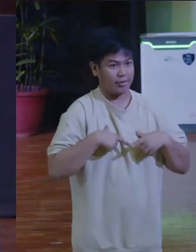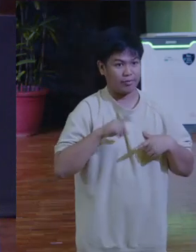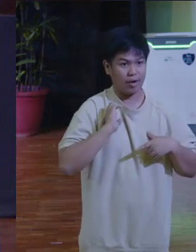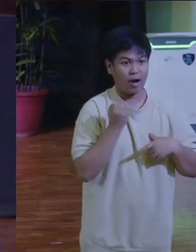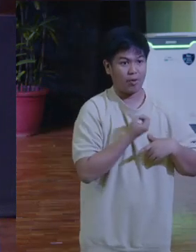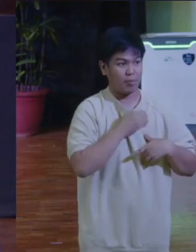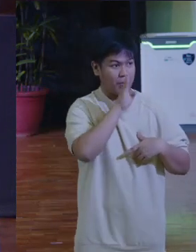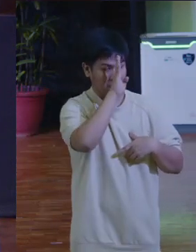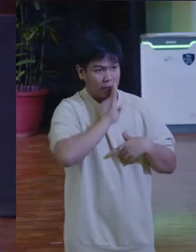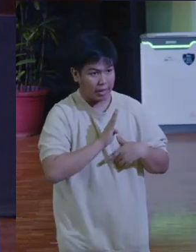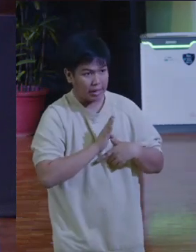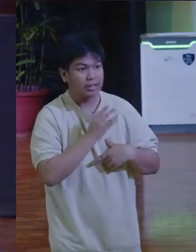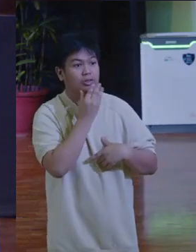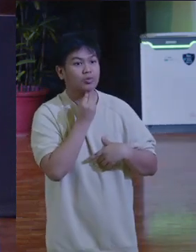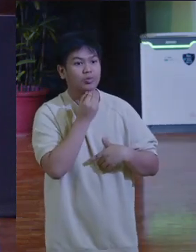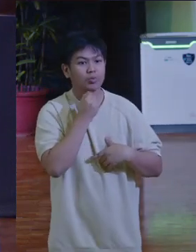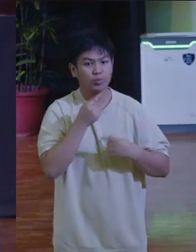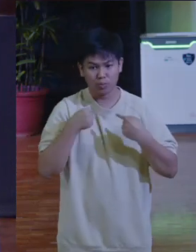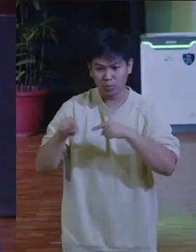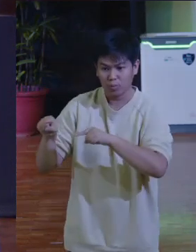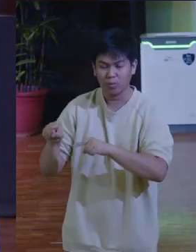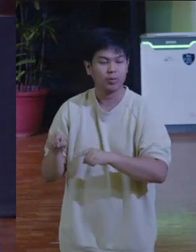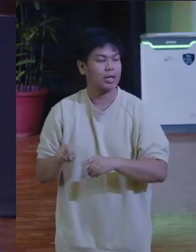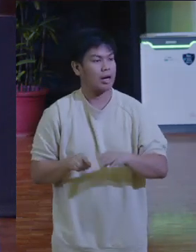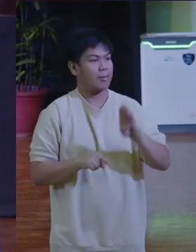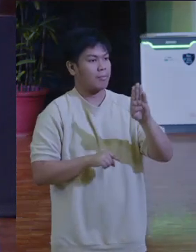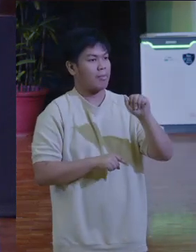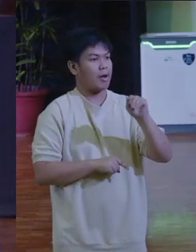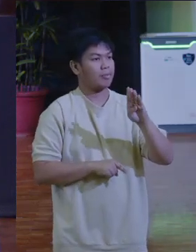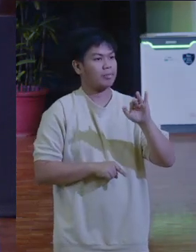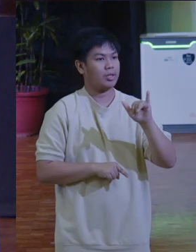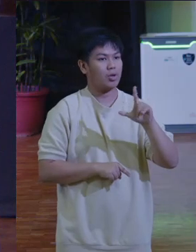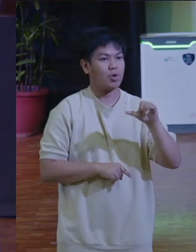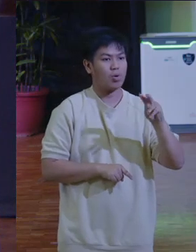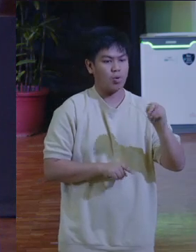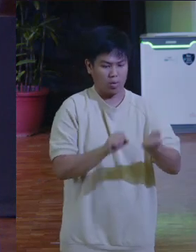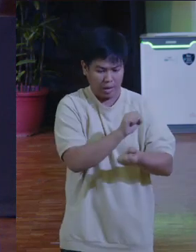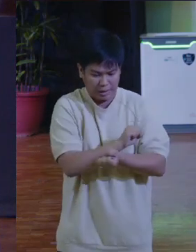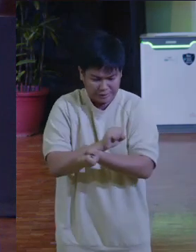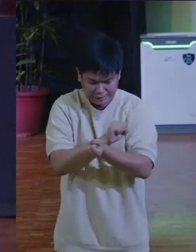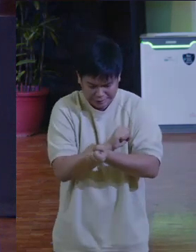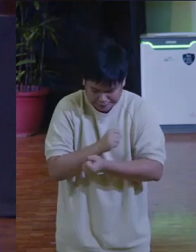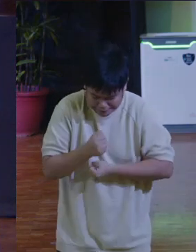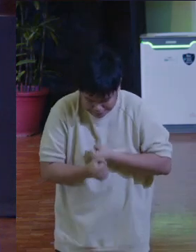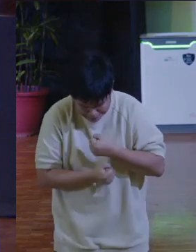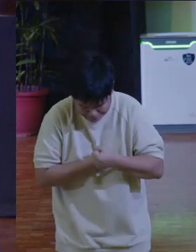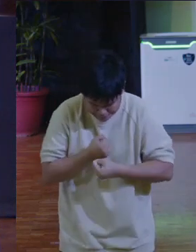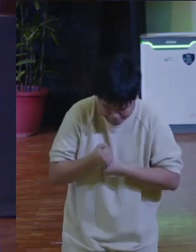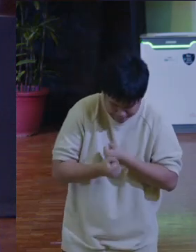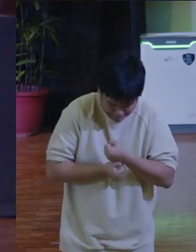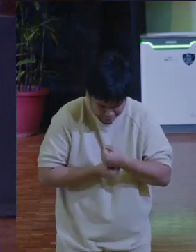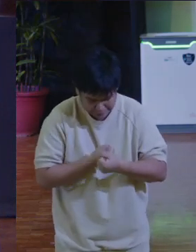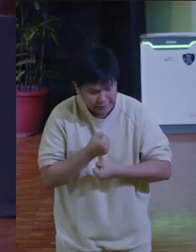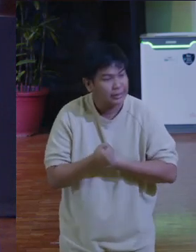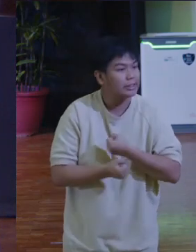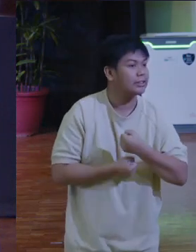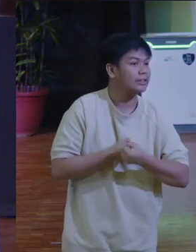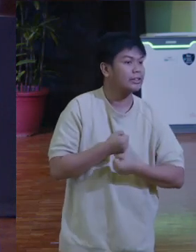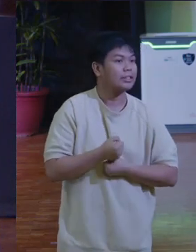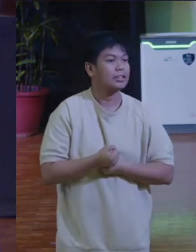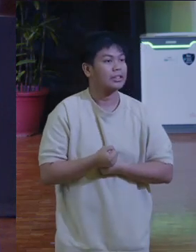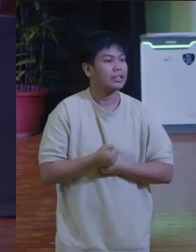ng Israel at Judah na napunta sa exile bilang mga alipin at bilang mga preso ng kanilang mga